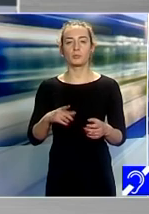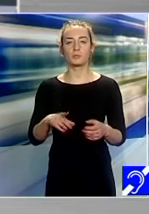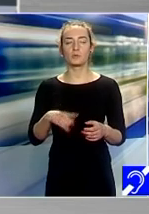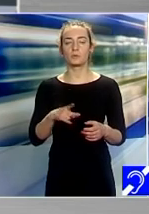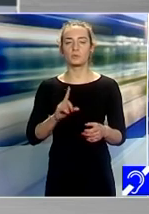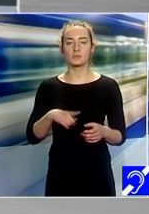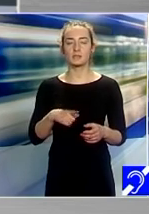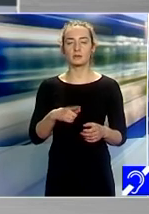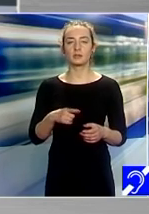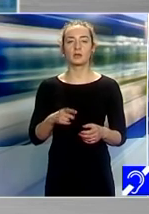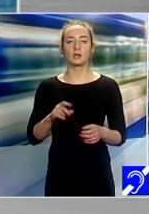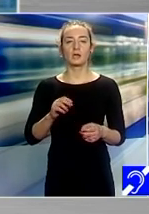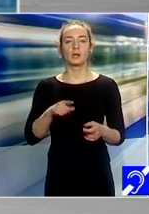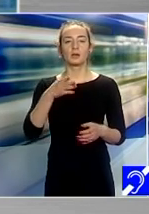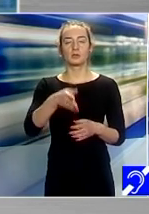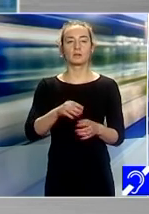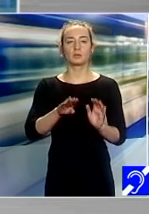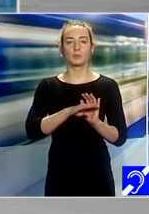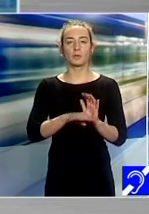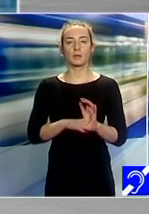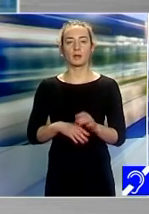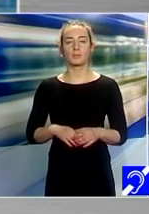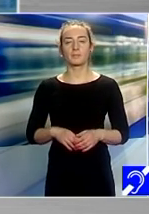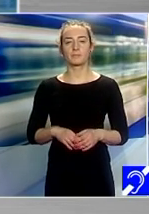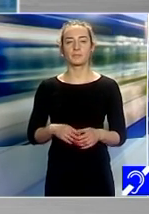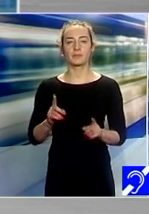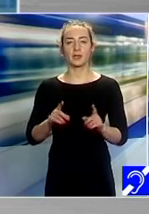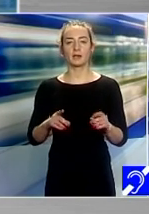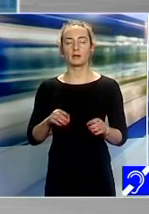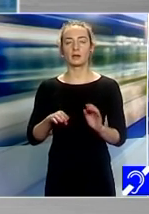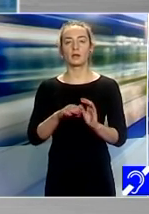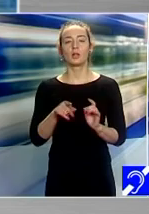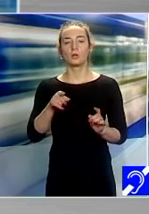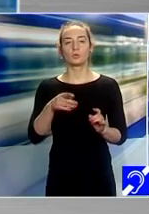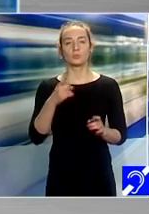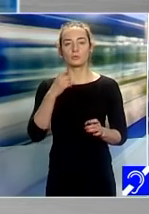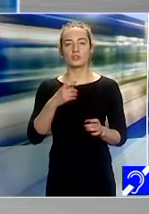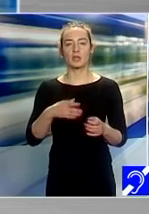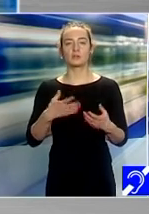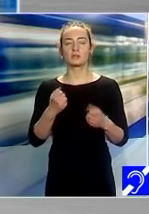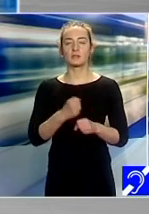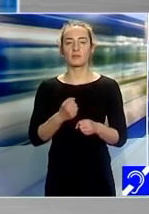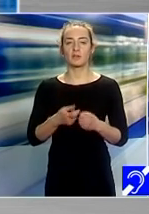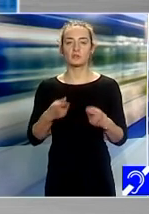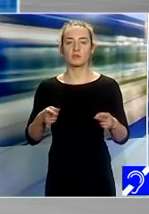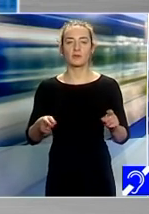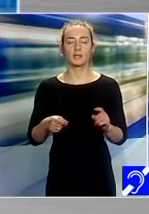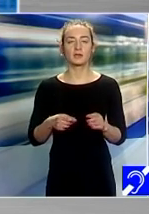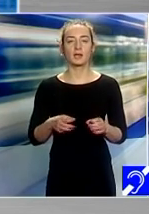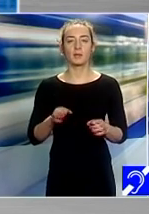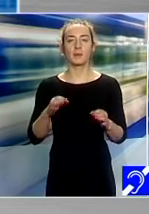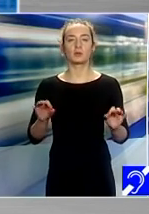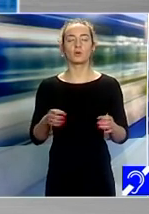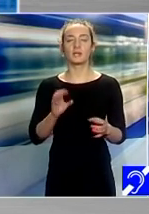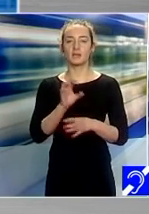ne limitează puțin, pentru că programul este cu implante. Dacă tu te-a pus să faci reconstrucții de sân folosind alte metode, vine și te ceartă